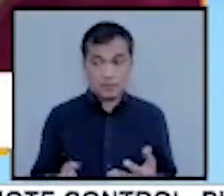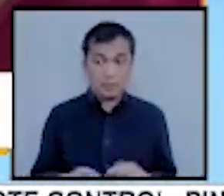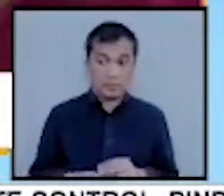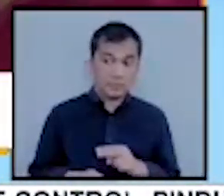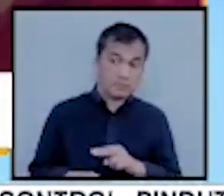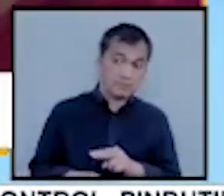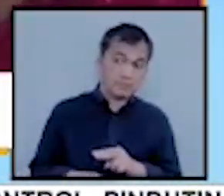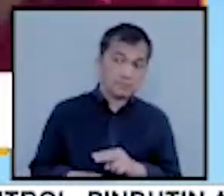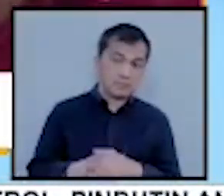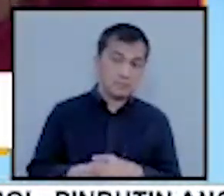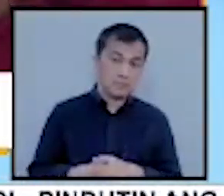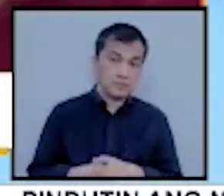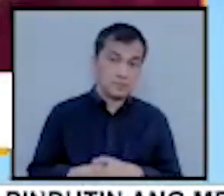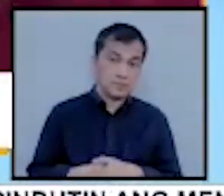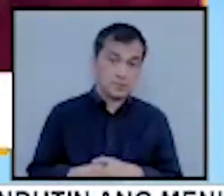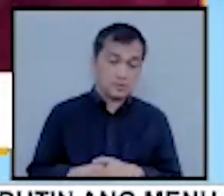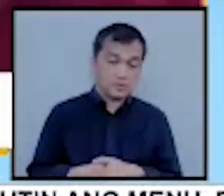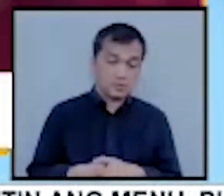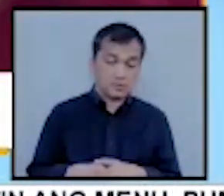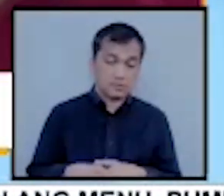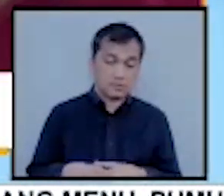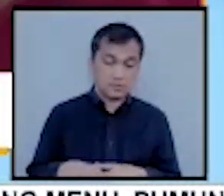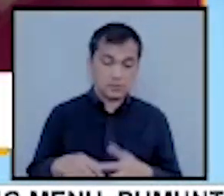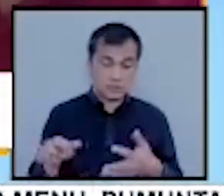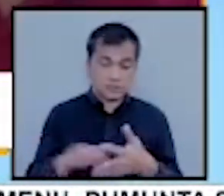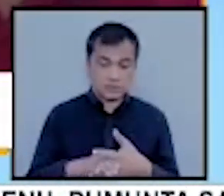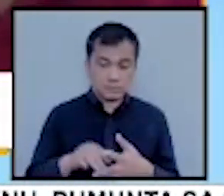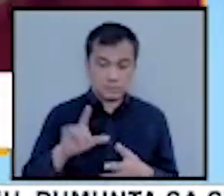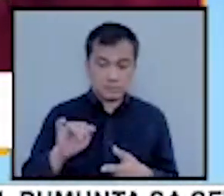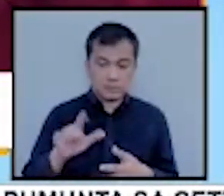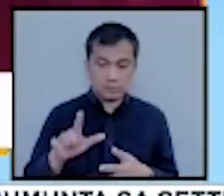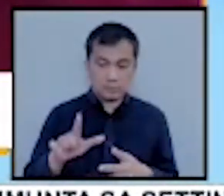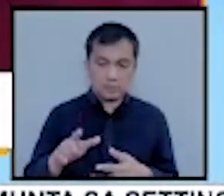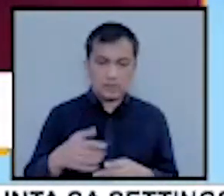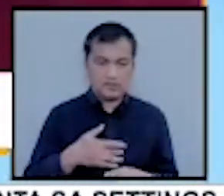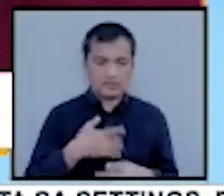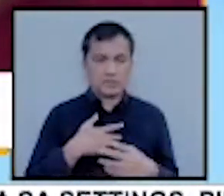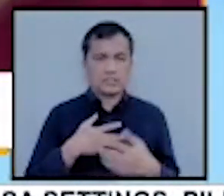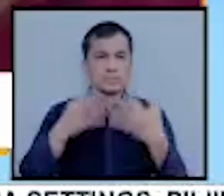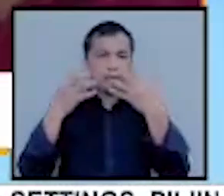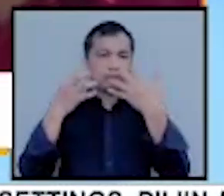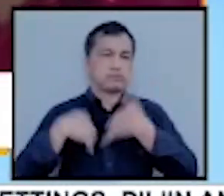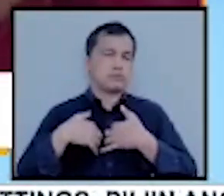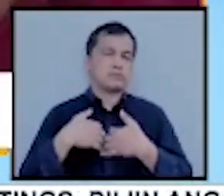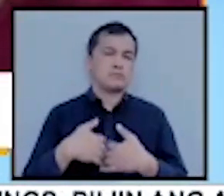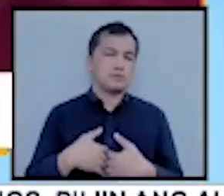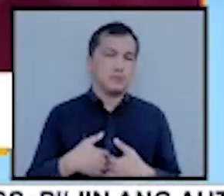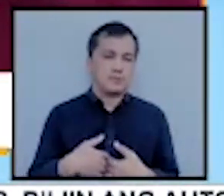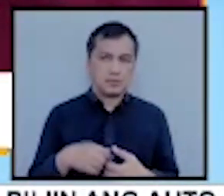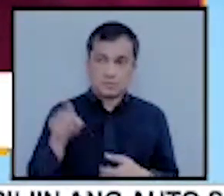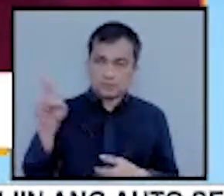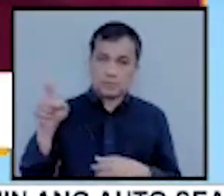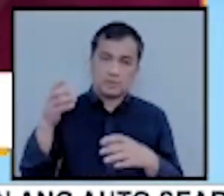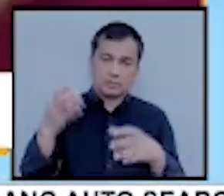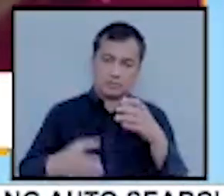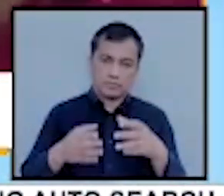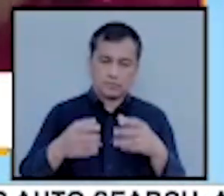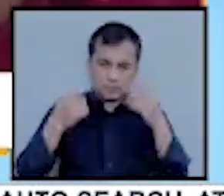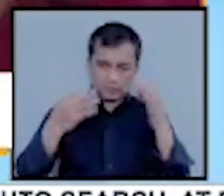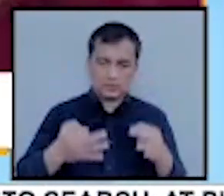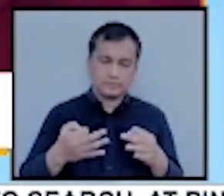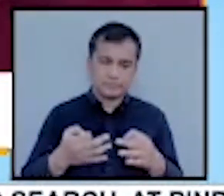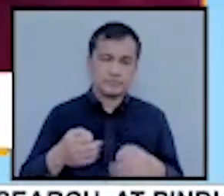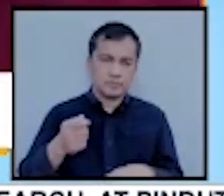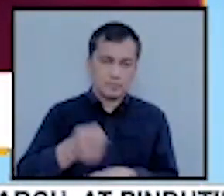mga nagsidemanda ng libelo na talagang nasira ang kanilang pagkatao. At may korte naman po tayo para mag-desisyon